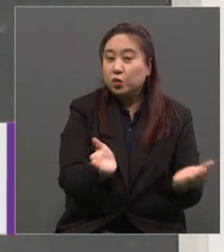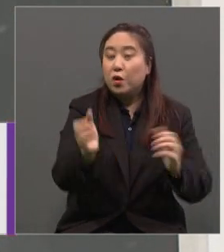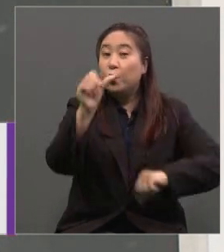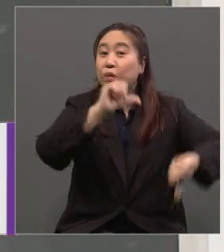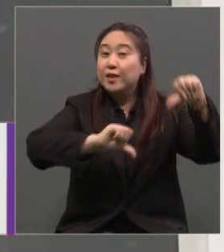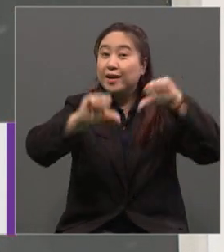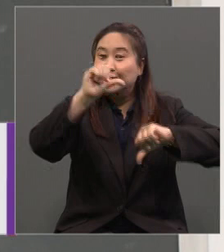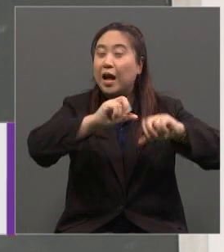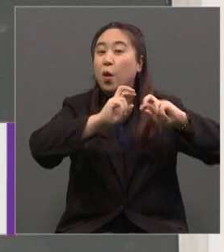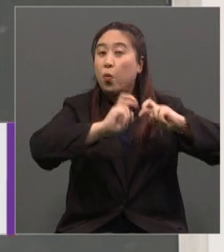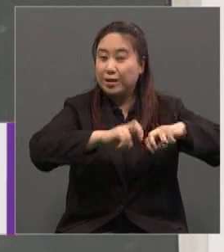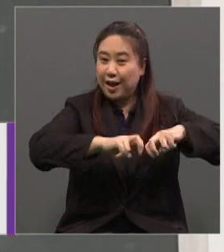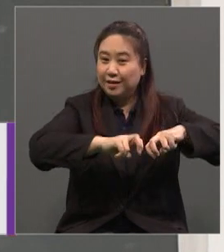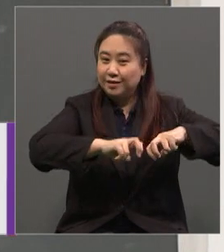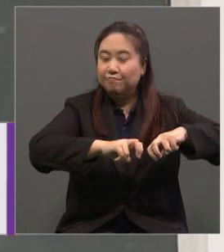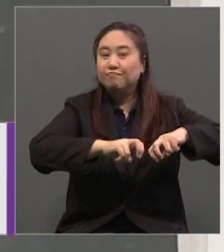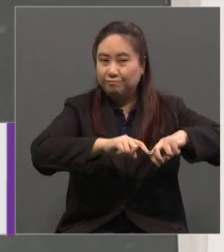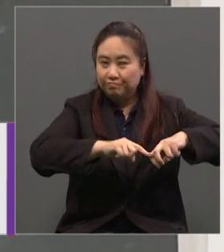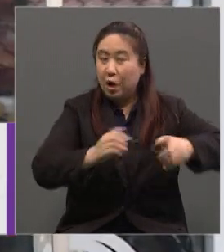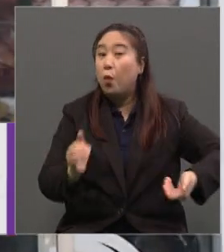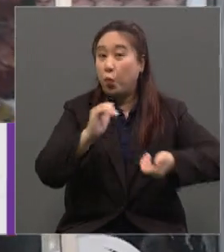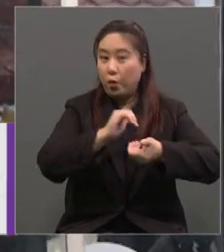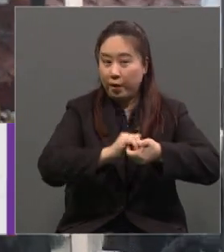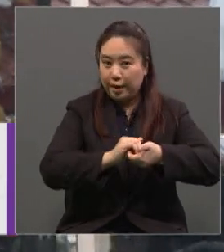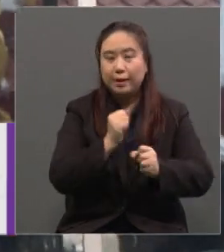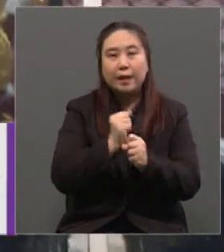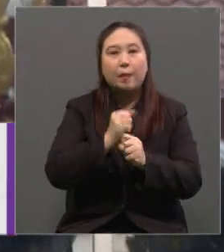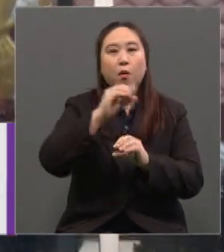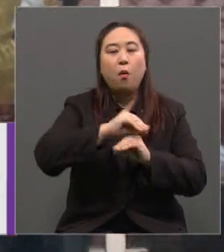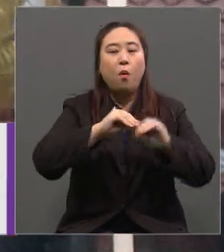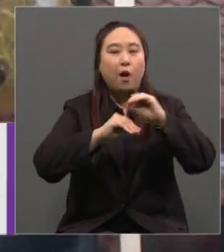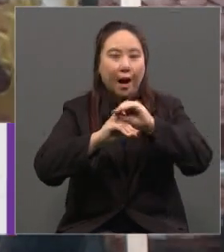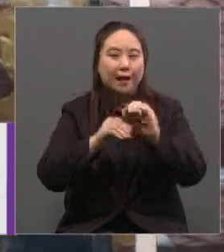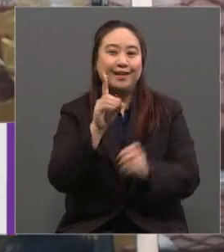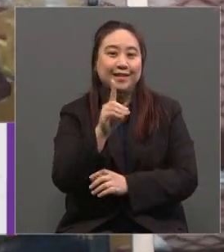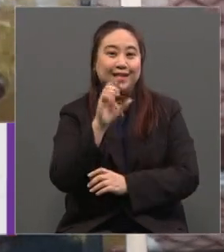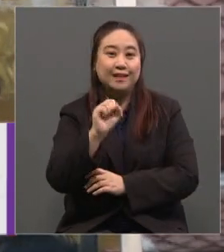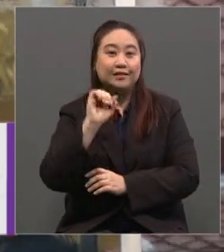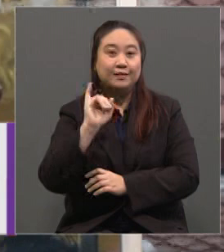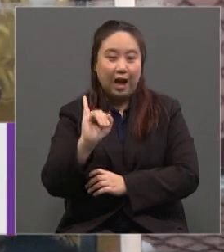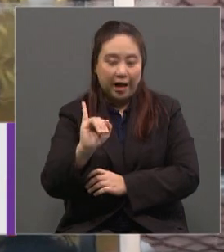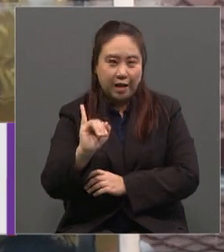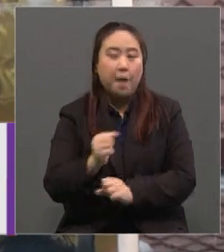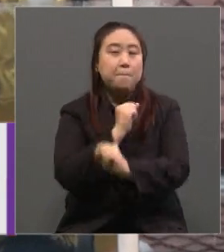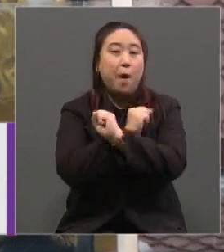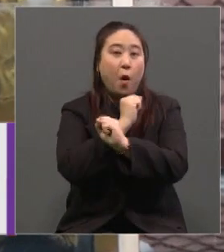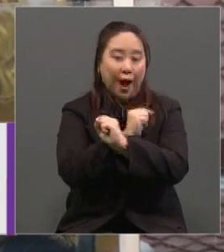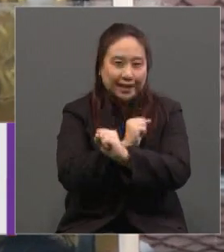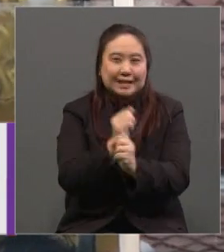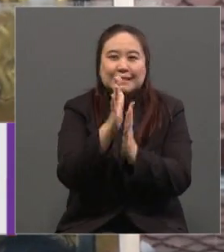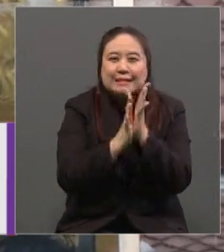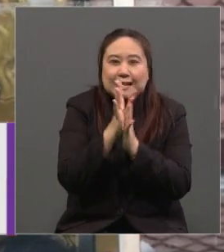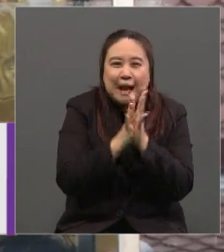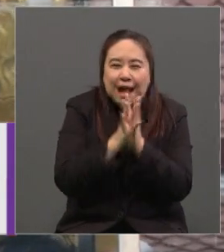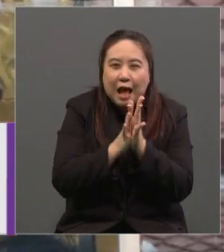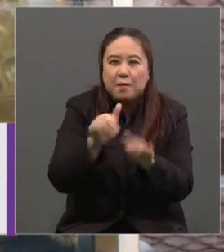าศาสตร์วิจัยและนวัตกรรมหรือว่าสกสวค่ะภายใต้โครงการวิจัย DSI นวัตกรรมการป้องกันแชร์ลูกโซ่ออนไ